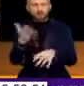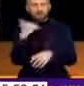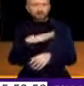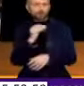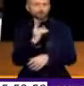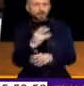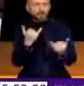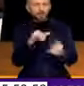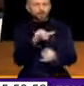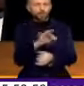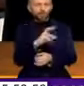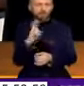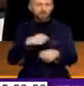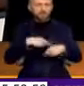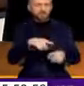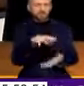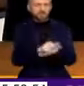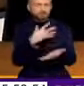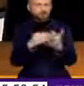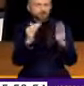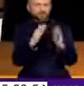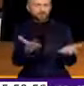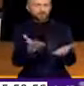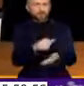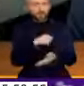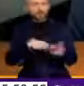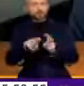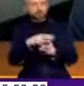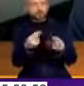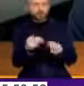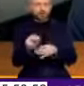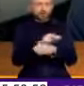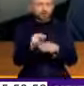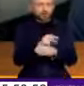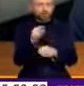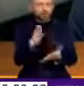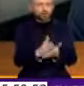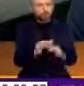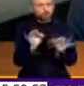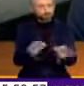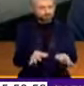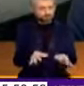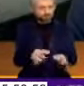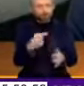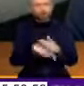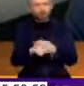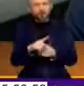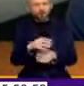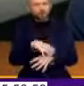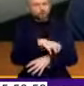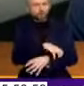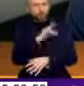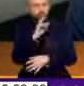ЖЕК, тепер от у вас ОСББ, самі займаються своїм будинком. Угу. Самі шукаєте гроші, ремонтуєте. В цьому є доля правди, тому що комунізму не